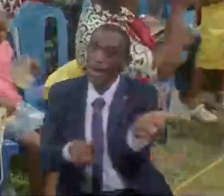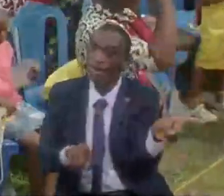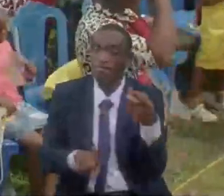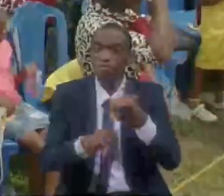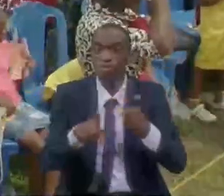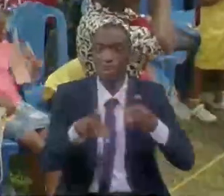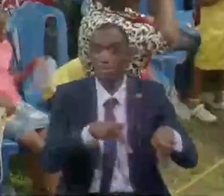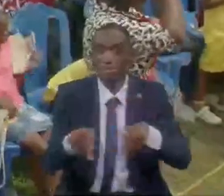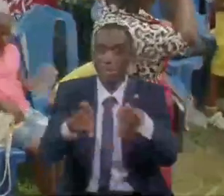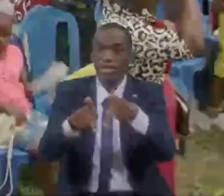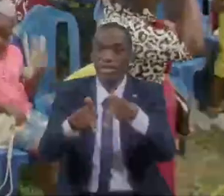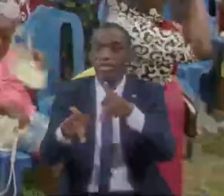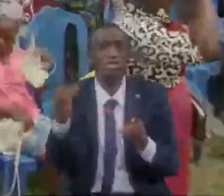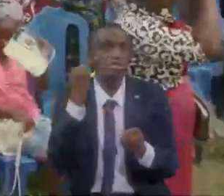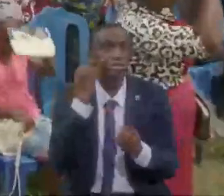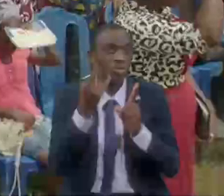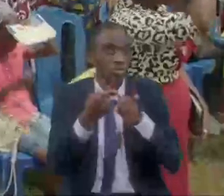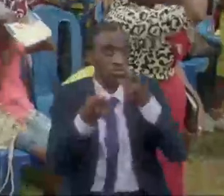Le chemin que tu dois suivre.